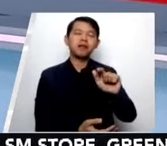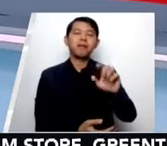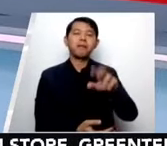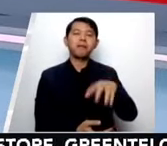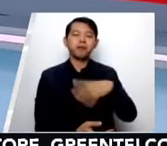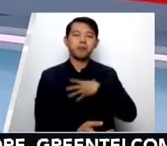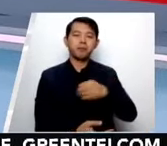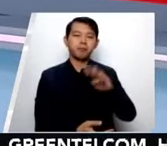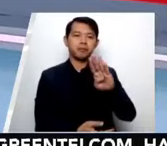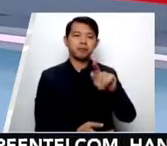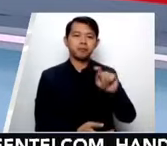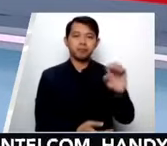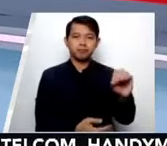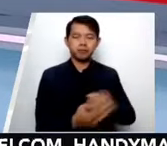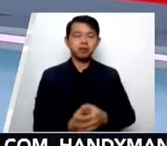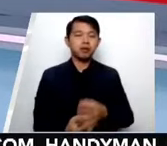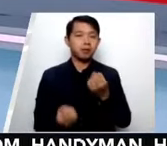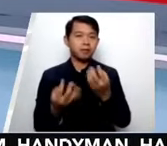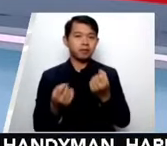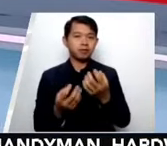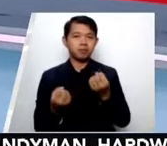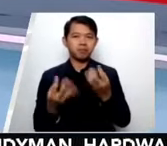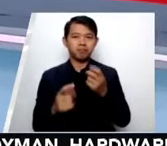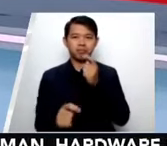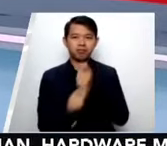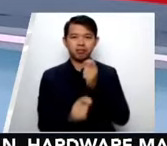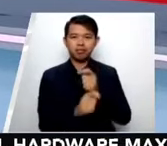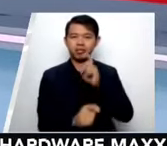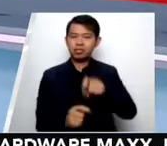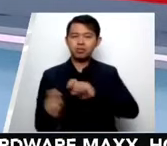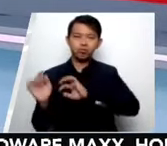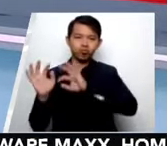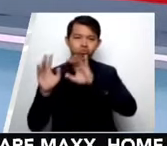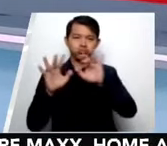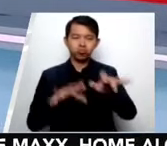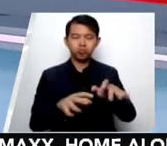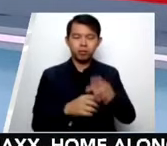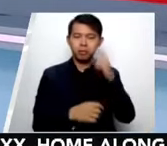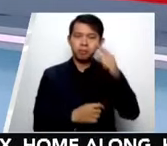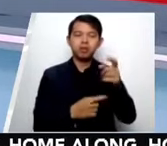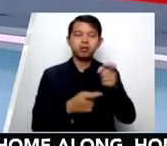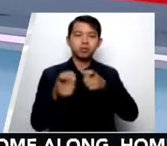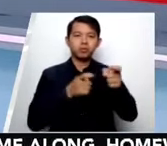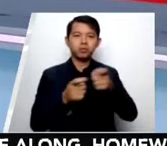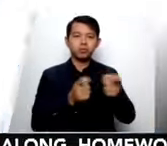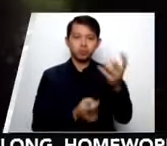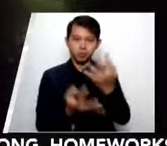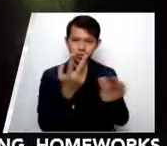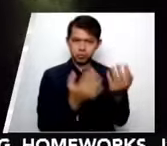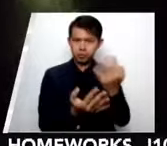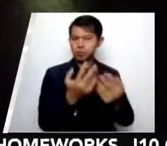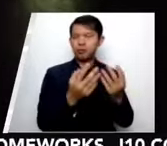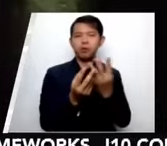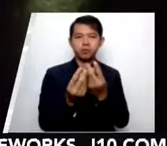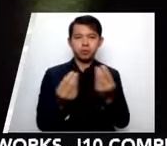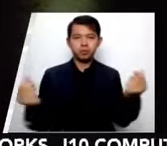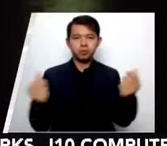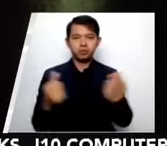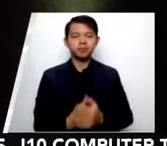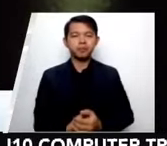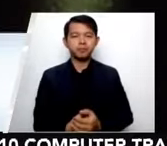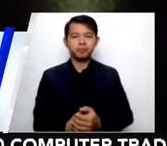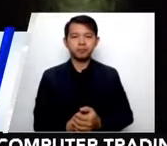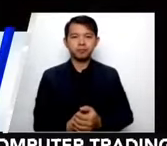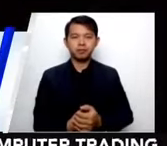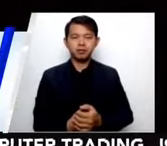magkakaibang lugar ang kinailangang rumesponde para um umula sa apoy sa drone video ngayong gabi kita pa ang